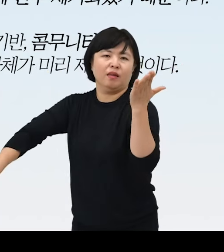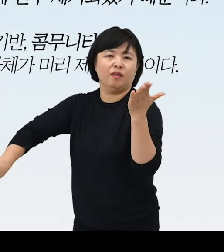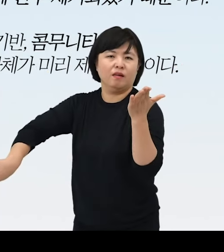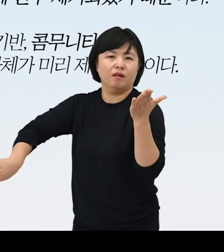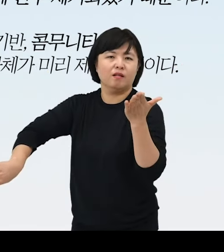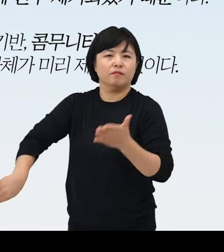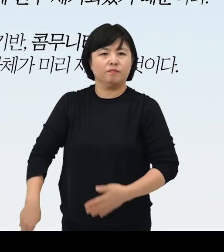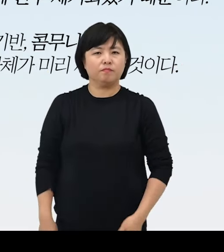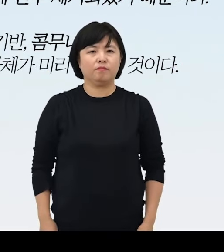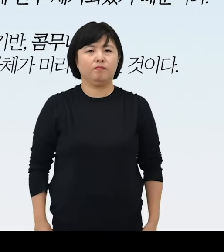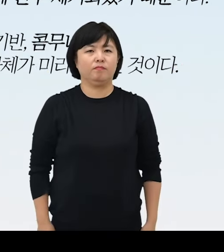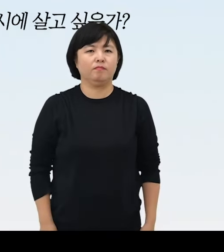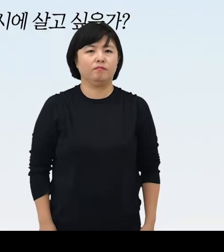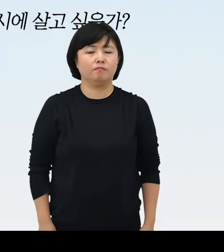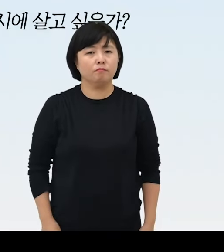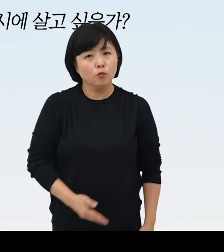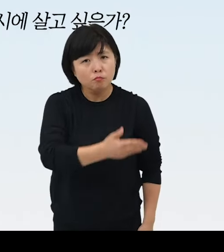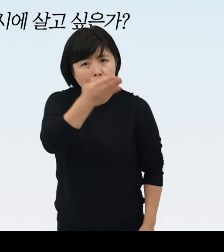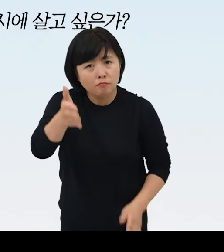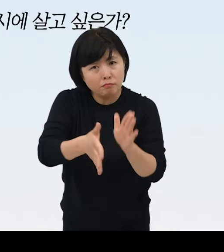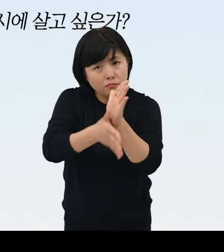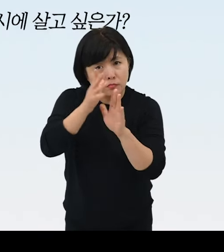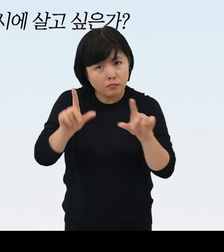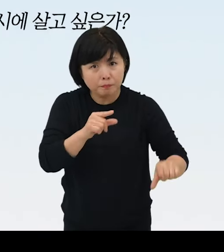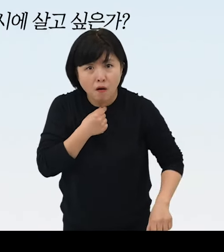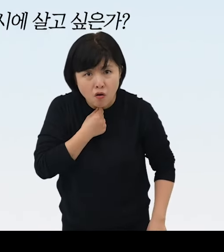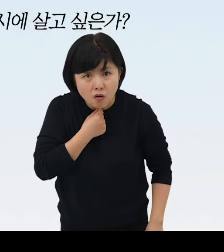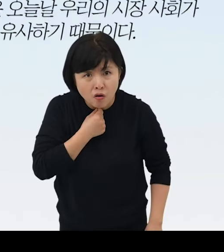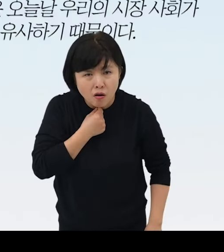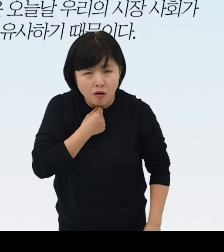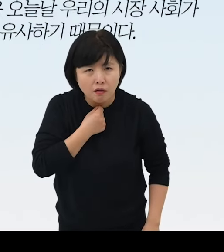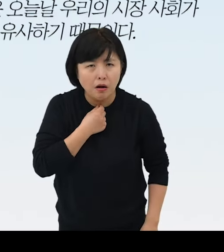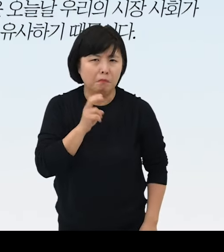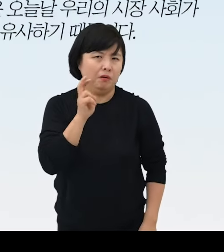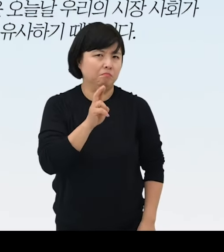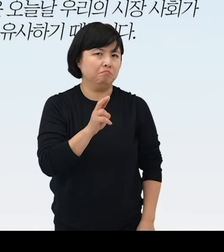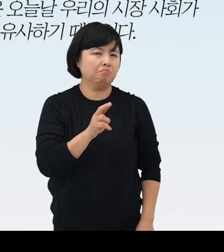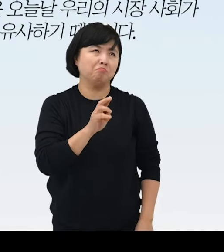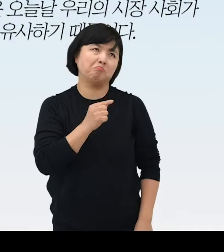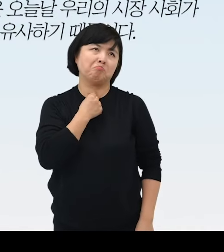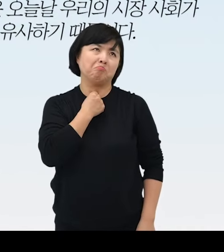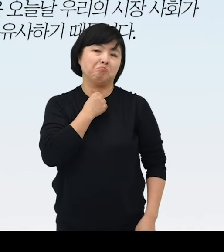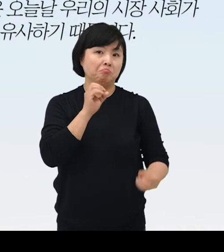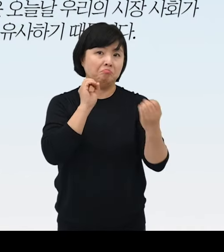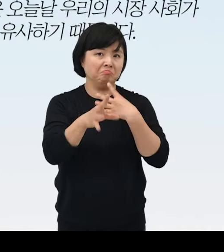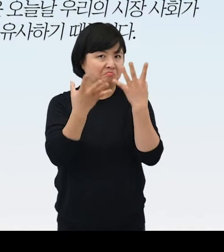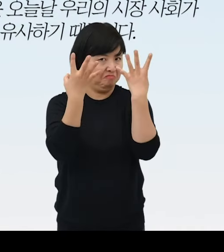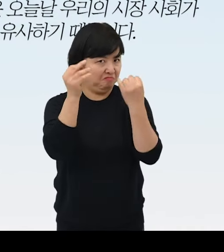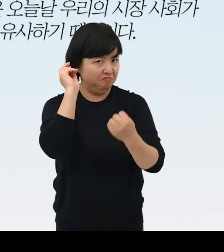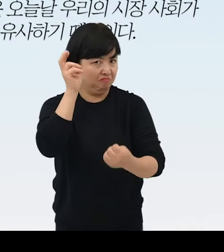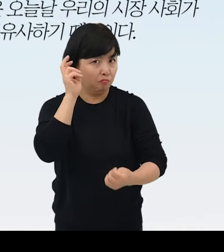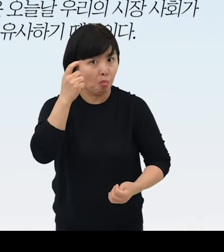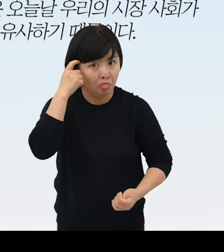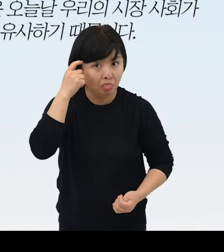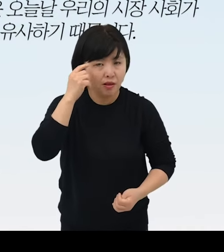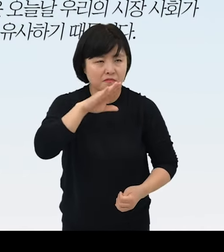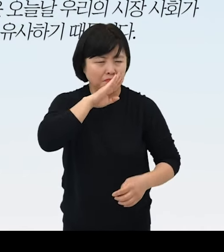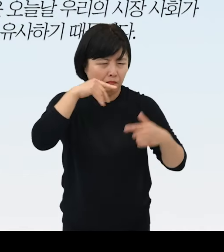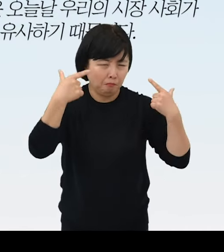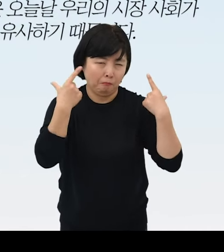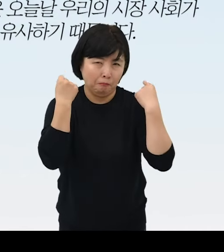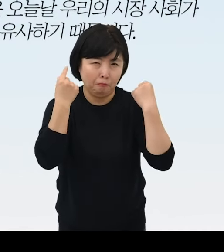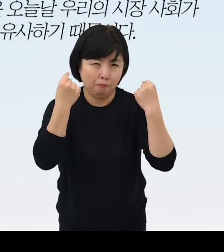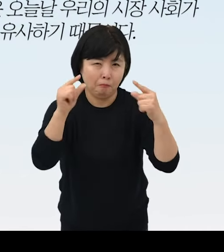자체가 미리 제거된 것이다. 여러분은 이러한 도시에 살고 싶은가? 아마 그렇다고 답할 사람이 많을 것 같다. 왜냐하면